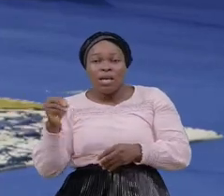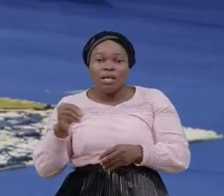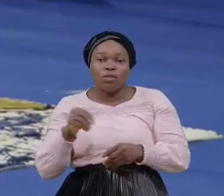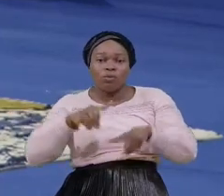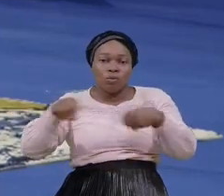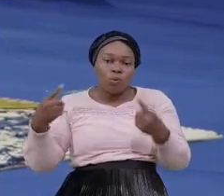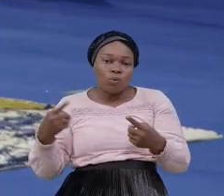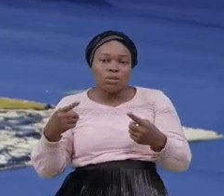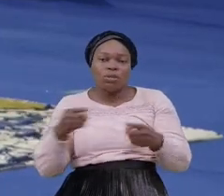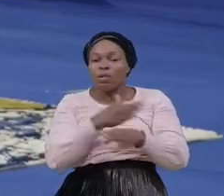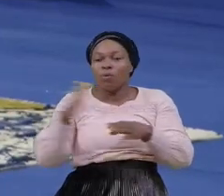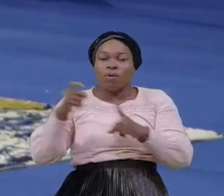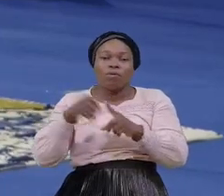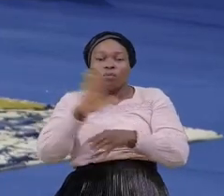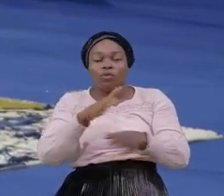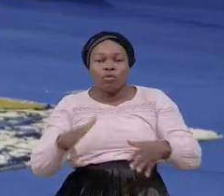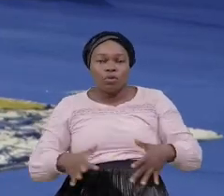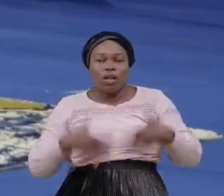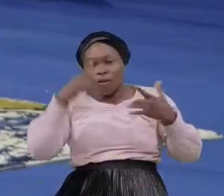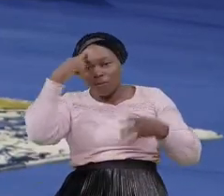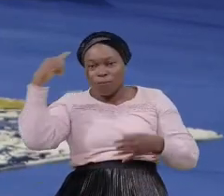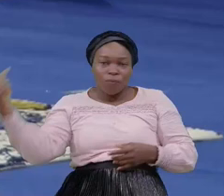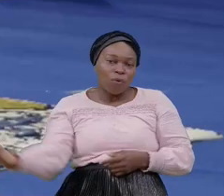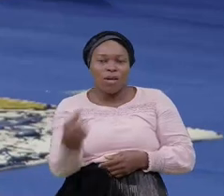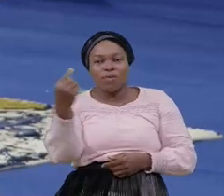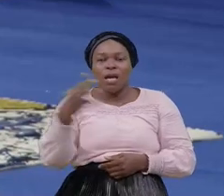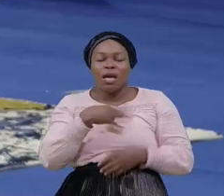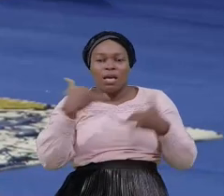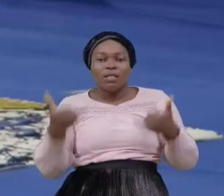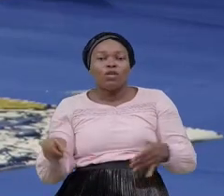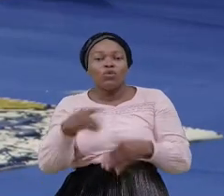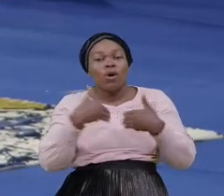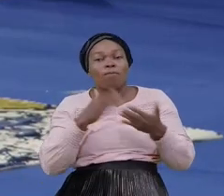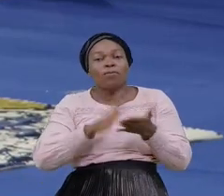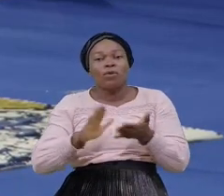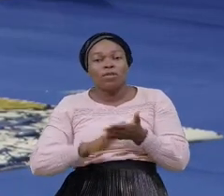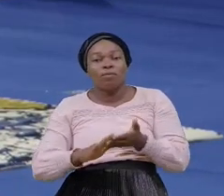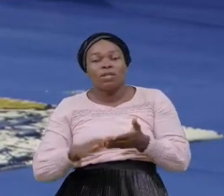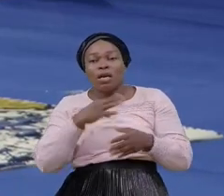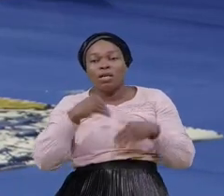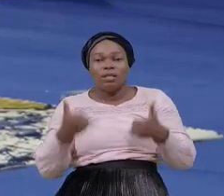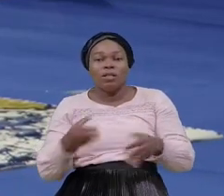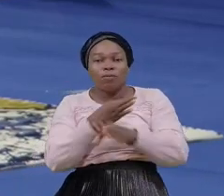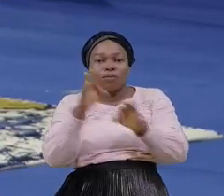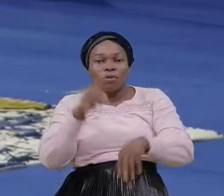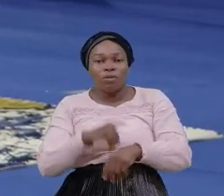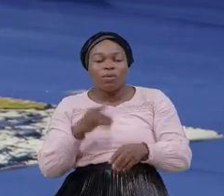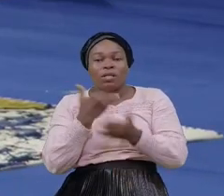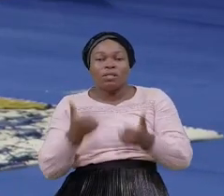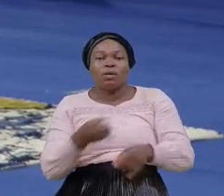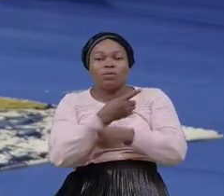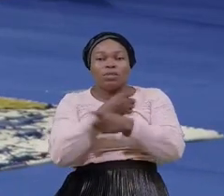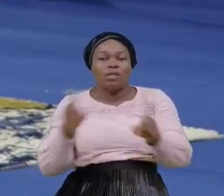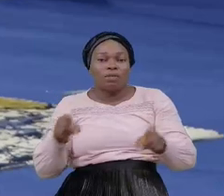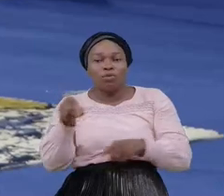à l'écart pour toujours de votre vie. Et maintenant, vous avez le pardon, vous avez la libération, vous avez la